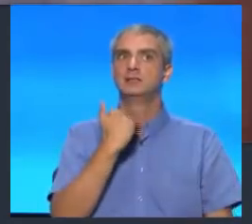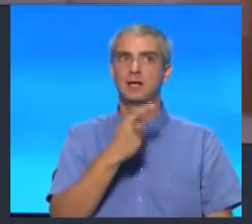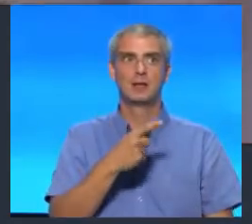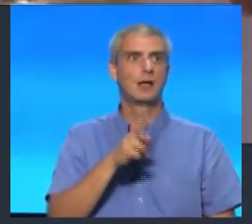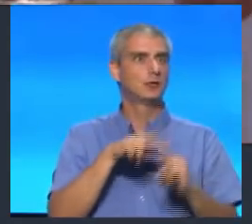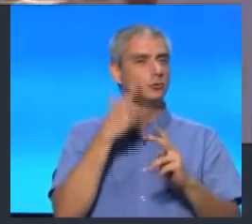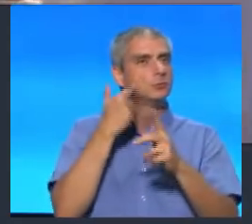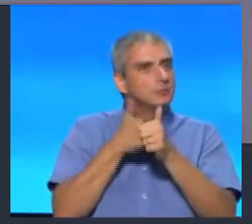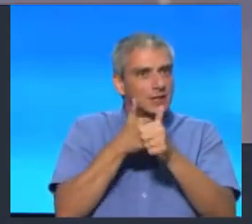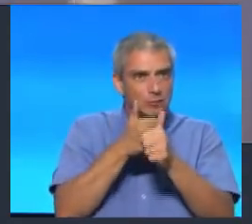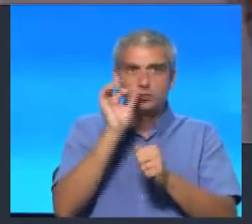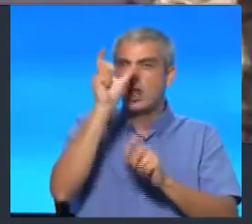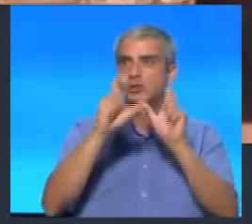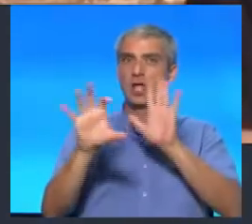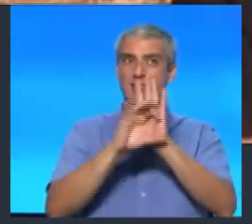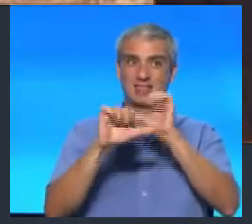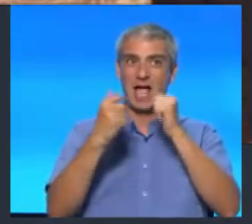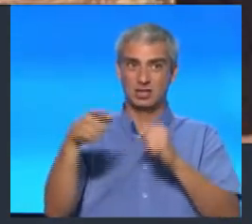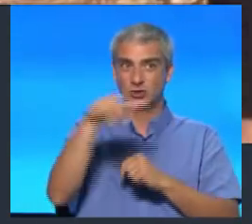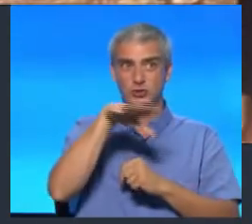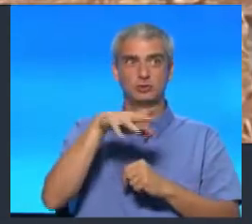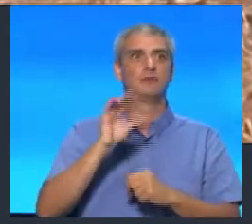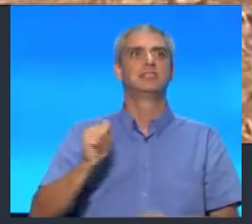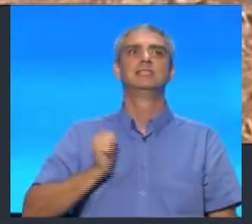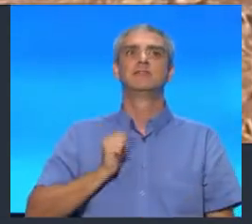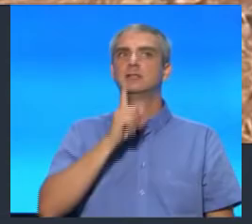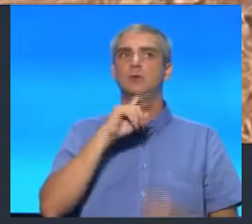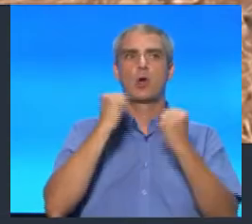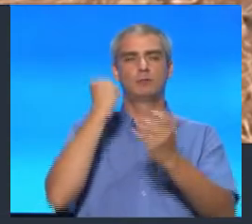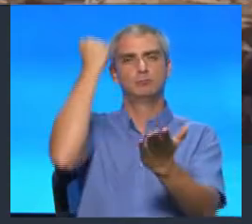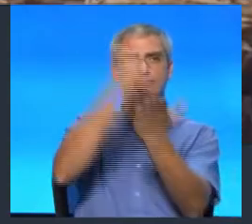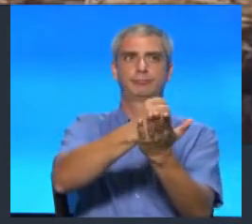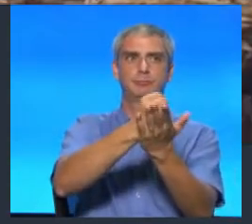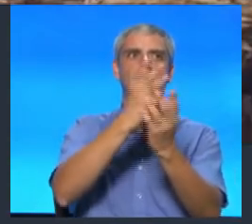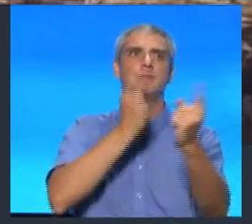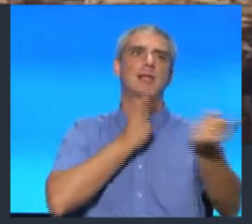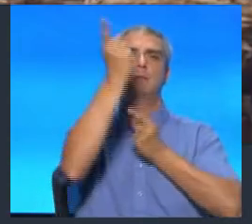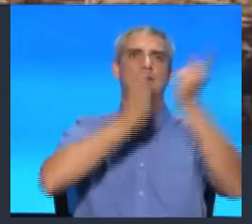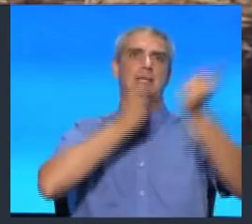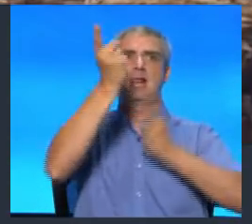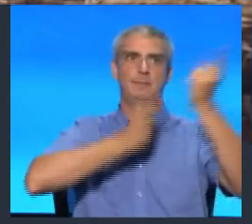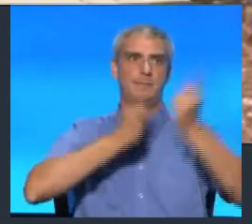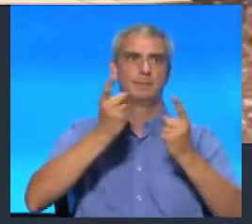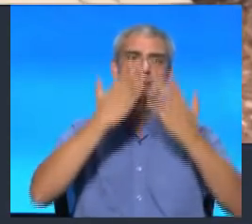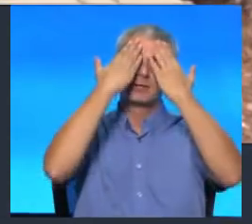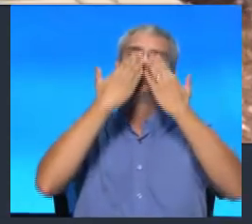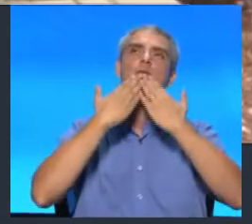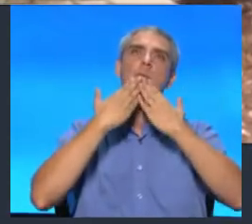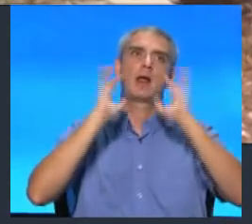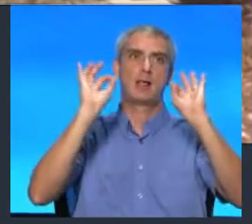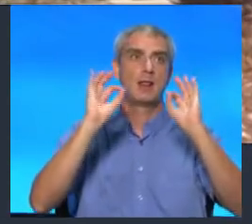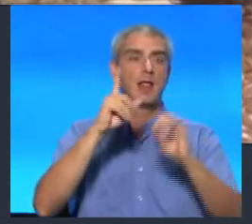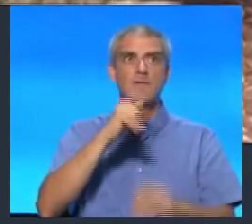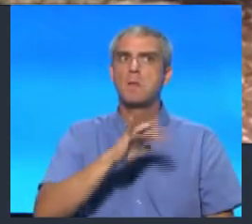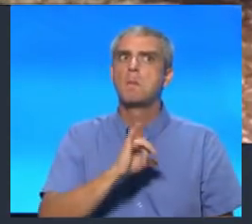رصد تحركات الدواعش وتجمعات لهم تكون فرقة احرار نوا بدك الدواعش براجمة الصواريخ الله اكبر والعزة لله حكيت